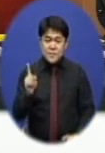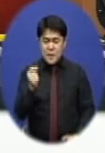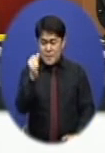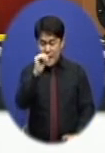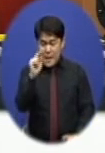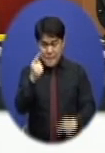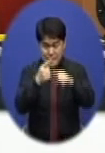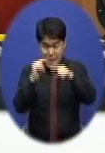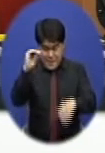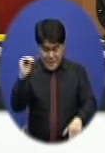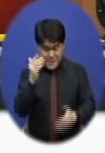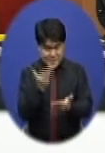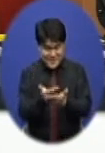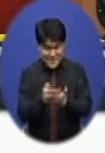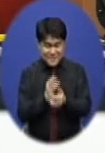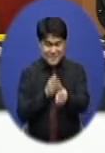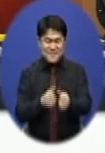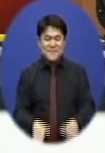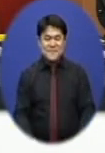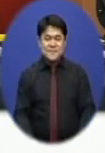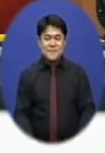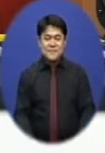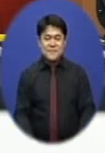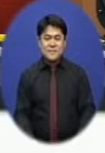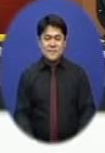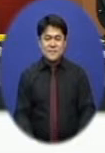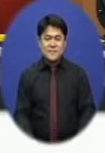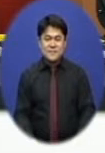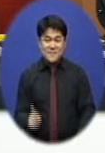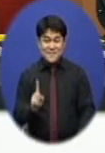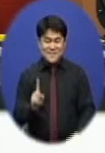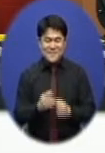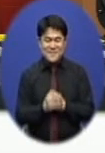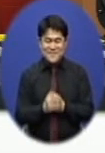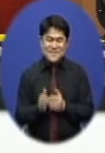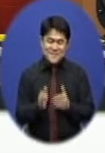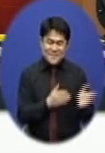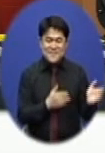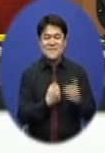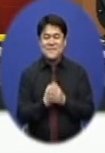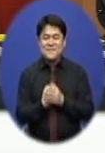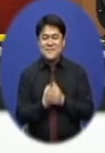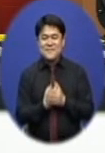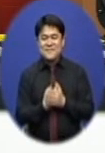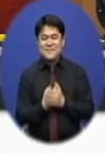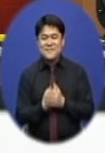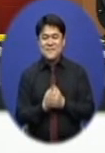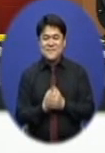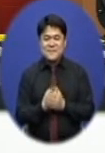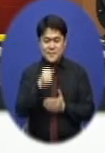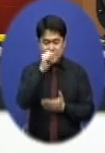내려달라고 그랬어요. 네, 네 방키 네. 내려주십시오. 알겠습니다. 네, 음을 좀 최대한 높여주시고요. 예, 네, 알겠습니다. 네. 자, 네,